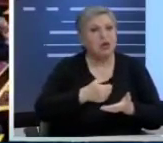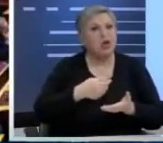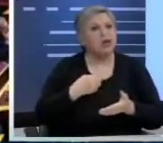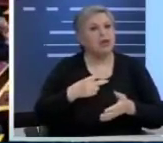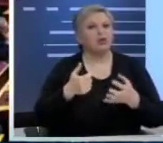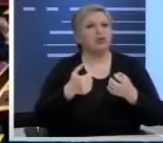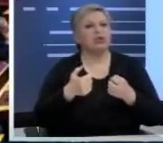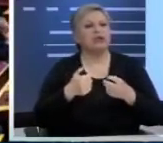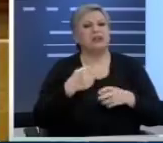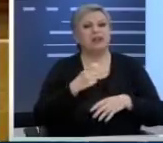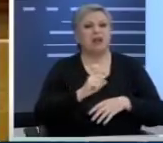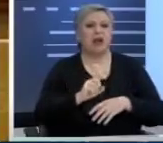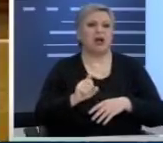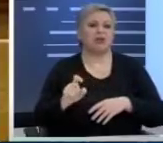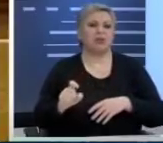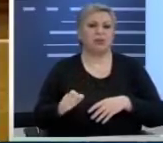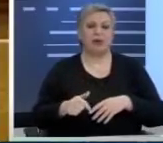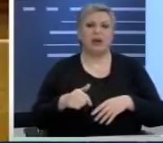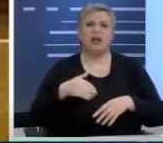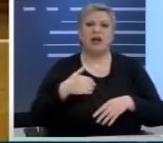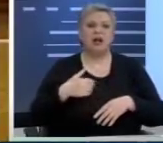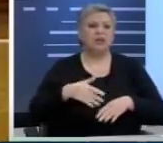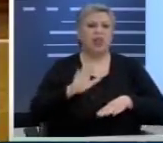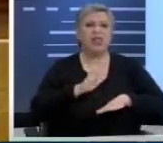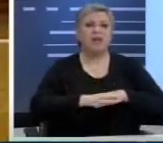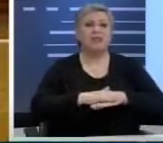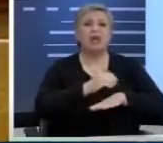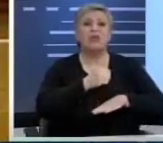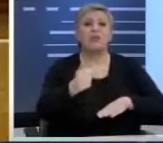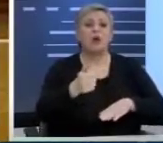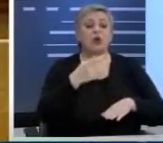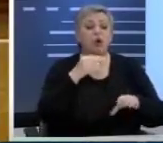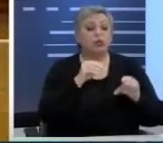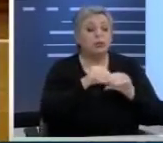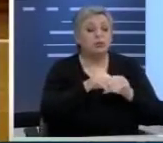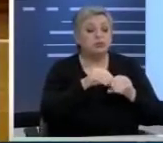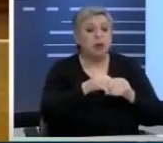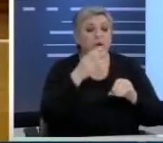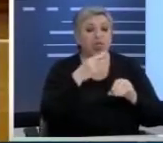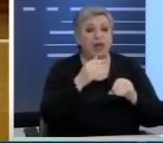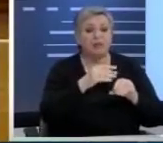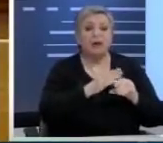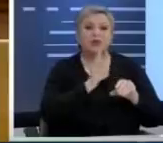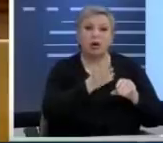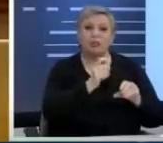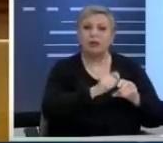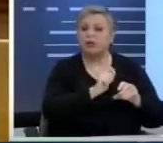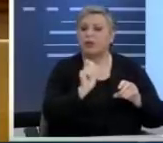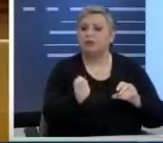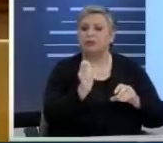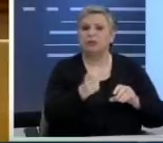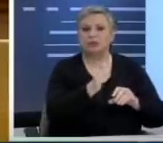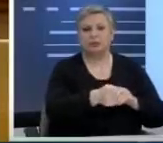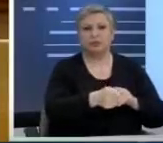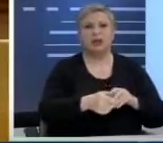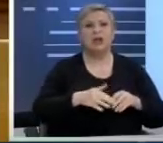δεν φταίει στην Ελλάδα, να το συμφωνήσουμε αυτό, μόνο ότι δεν υπάρχει χρηματοδότηση, φταίνε και τα καλά projects για να μπορούν